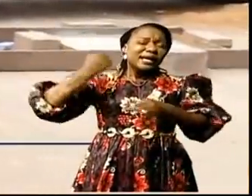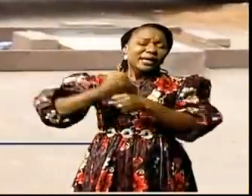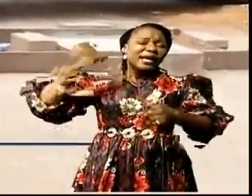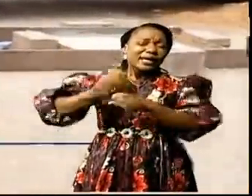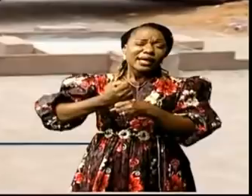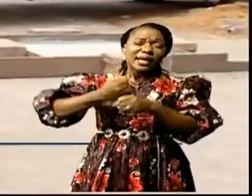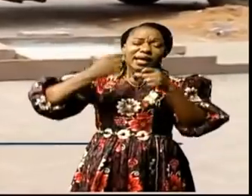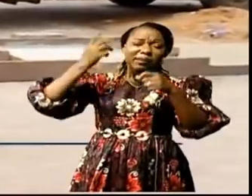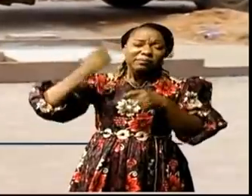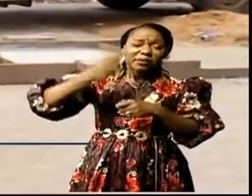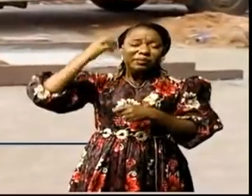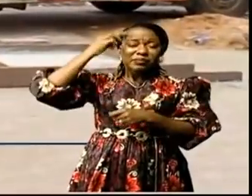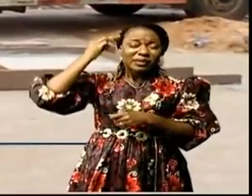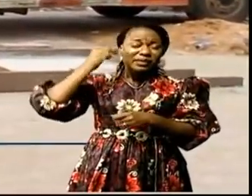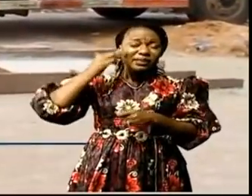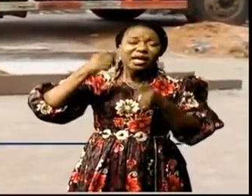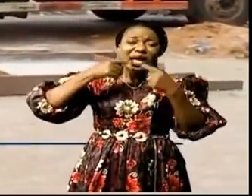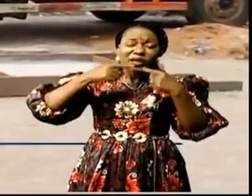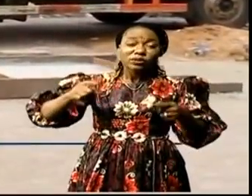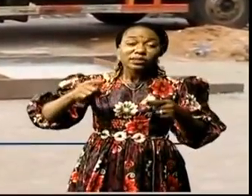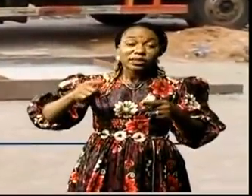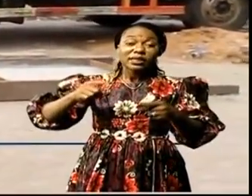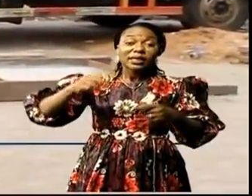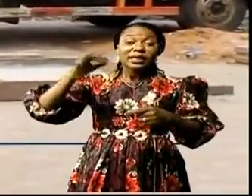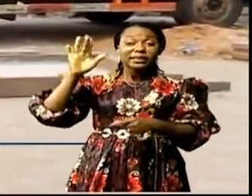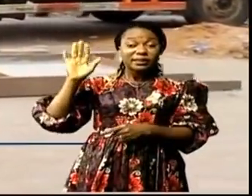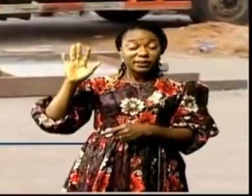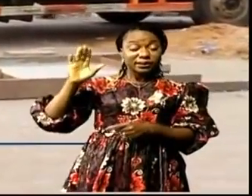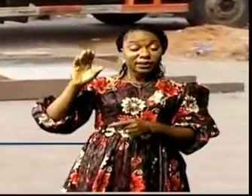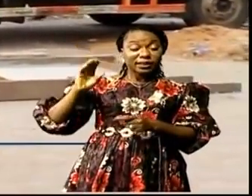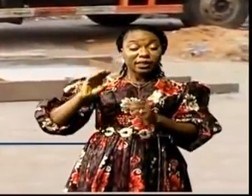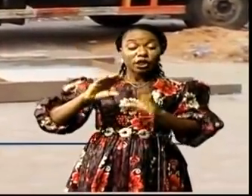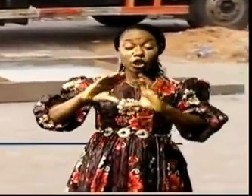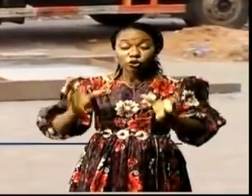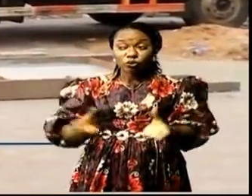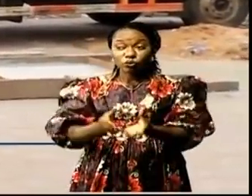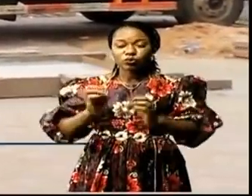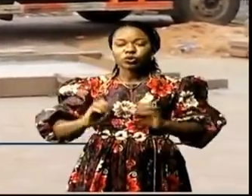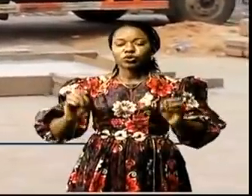02. Plusieurs acteurs de Kinshasa étaient ciblés dont l'avenue